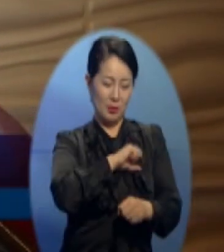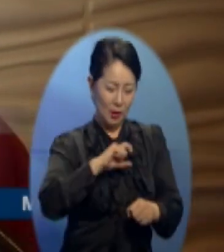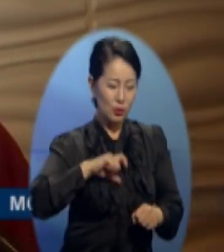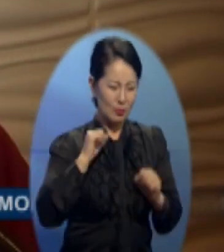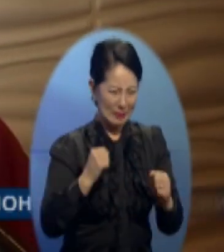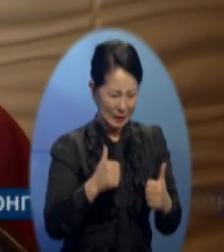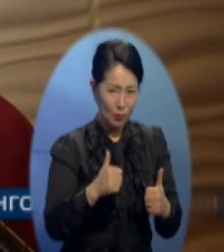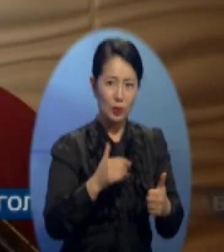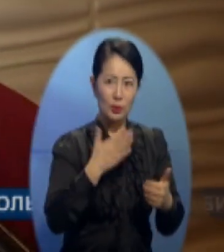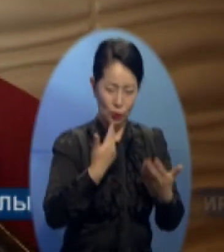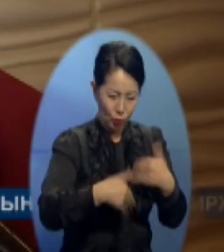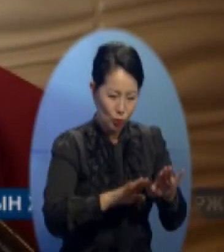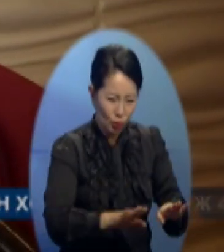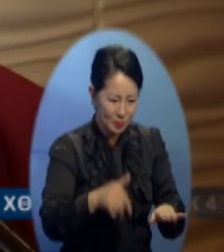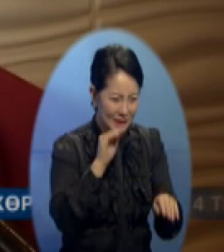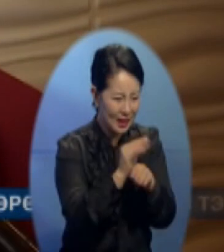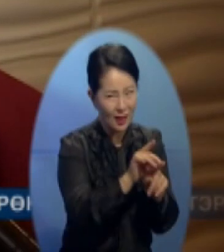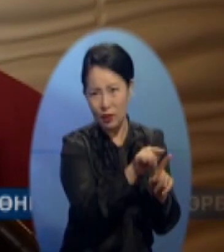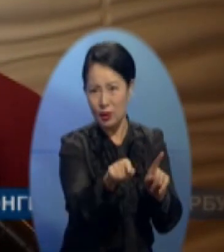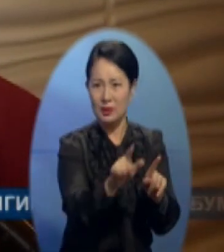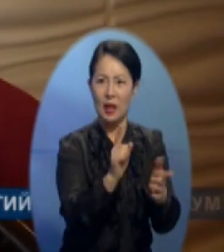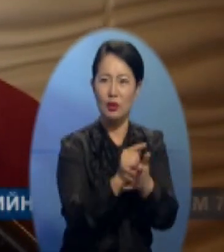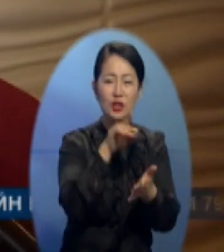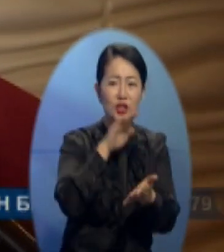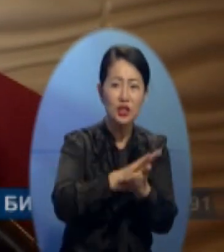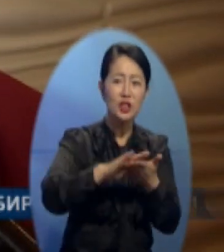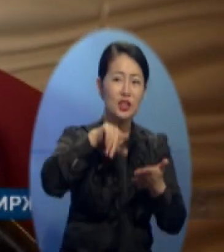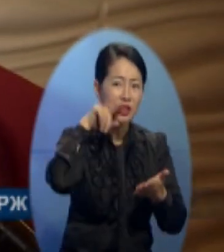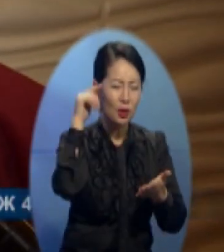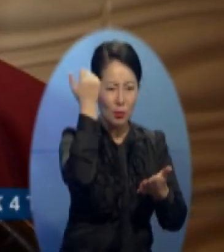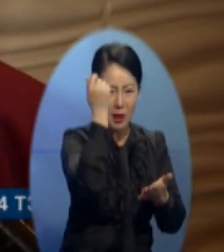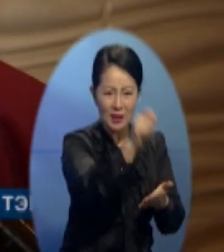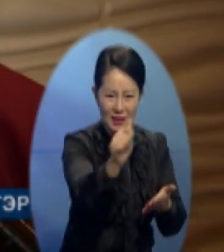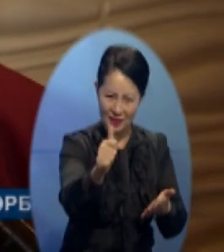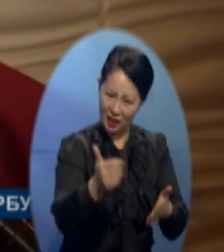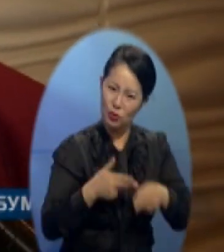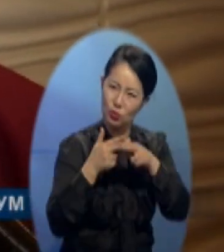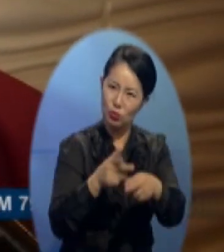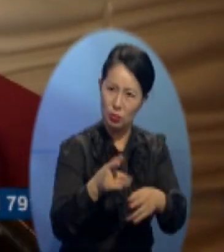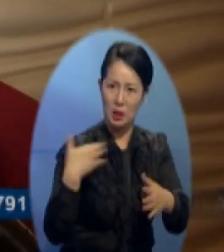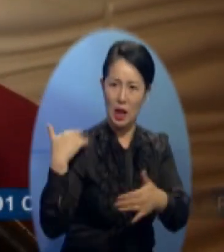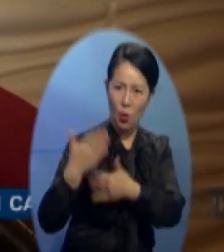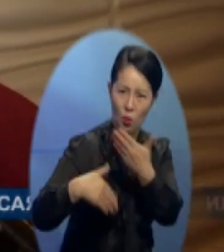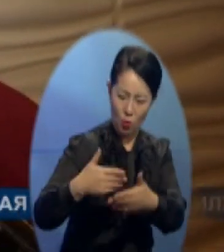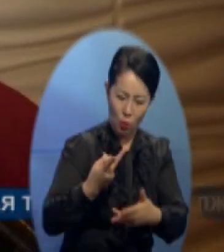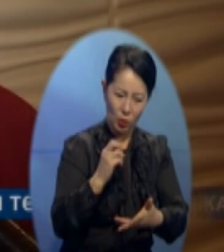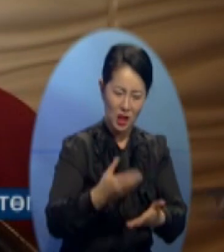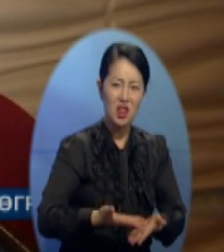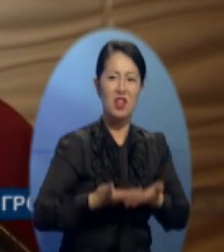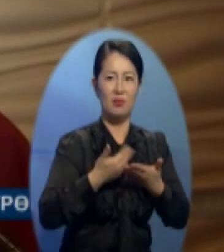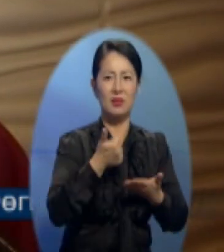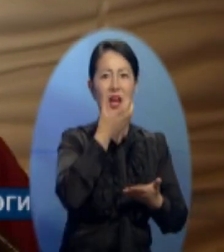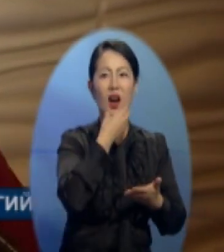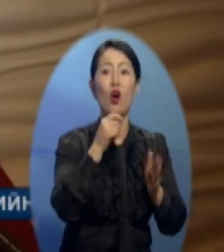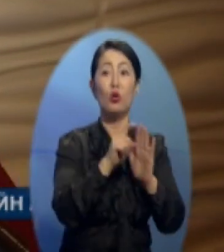захина. Ийм хийх одоо их Монголын шин залуу малчид одоо очих хүүхдүүдийг одоо миний ард дараагийн үеүүдийг одоо дэмжиж байгаа юм сайхан хөтөлбөр болж